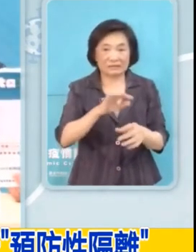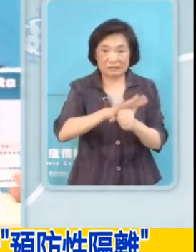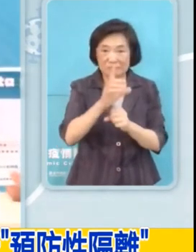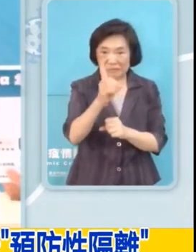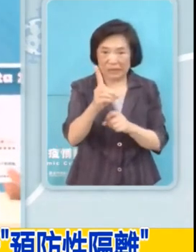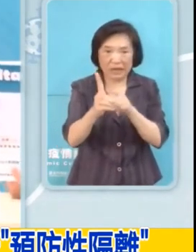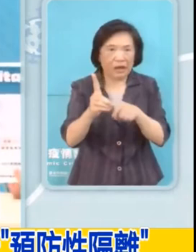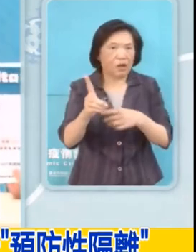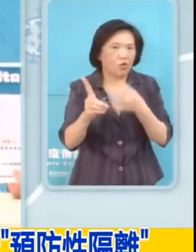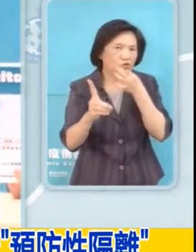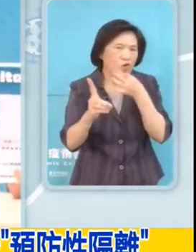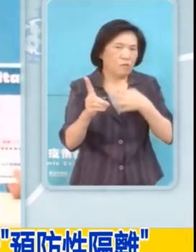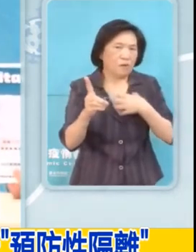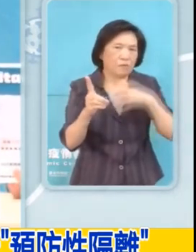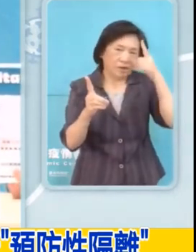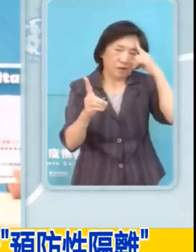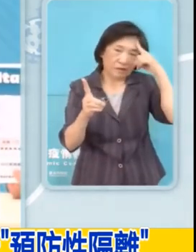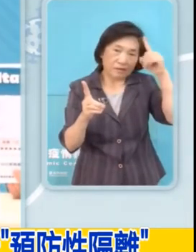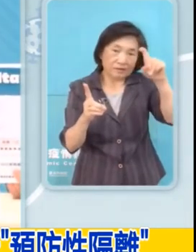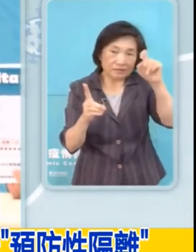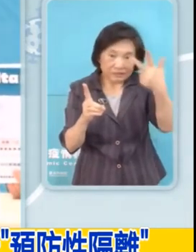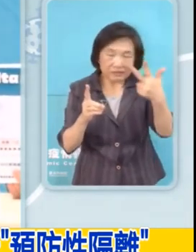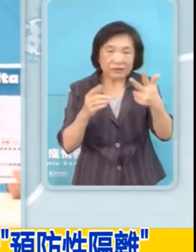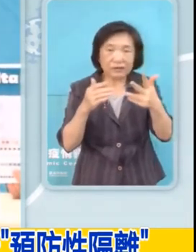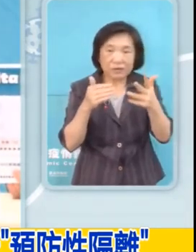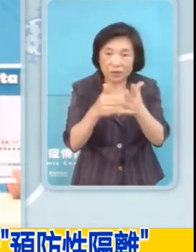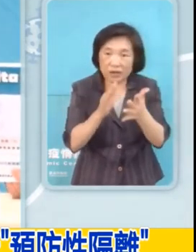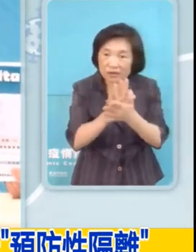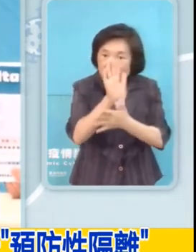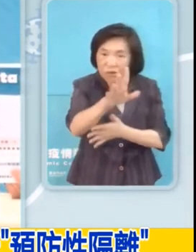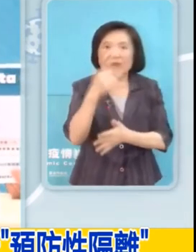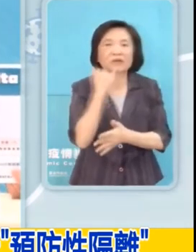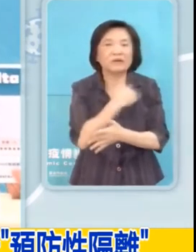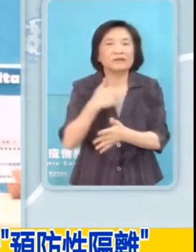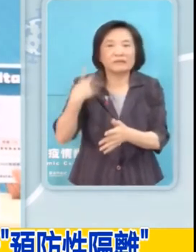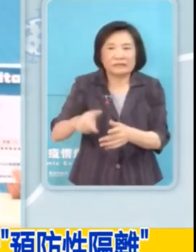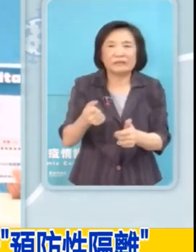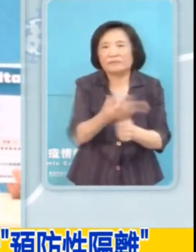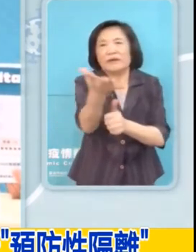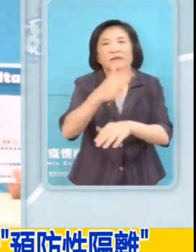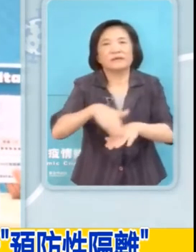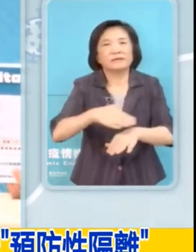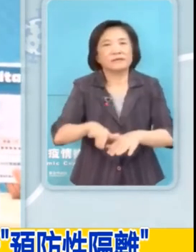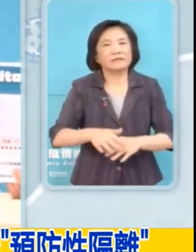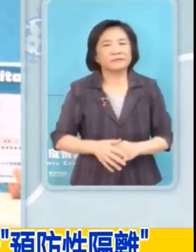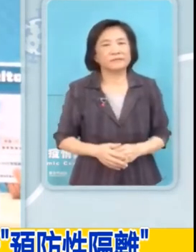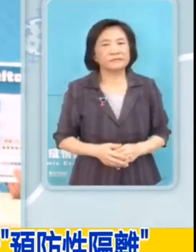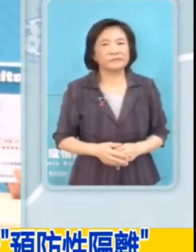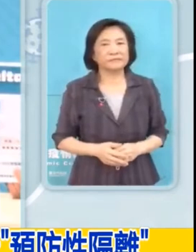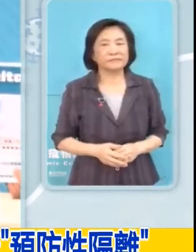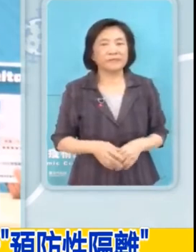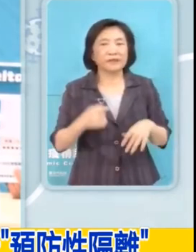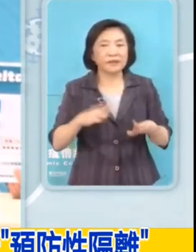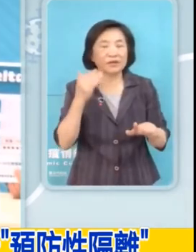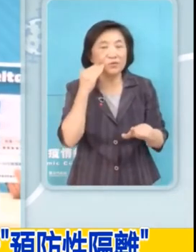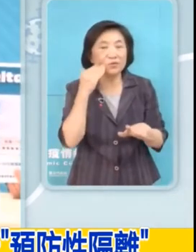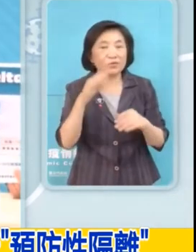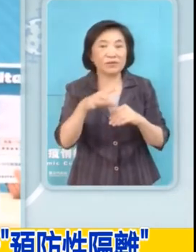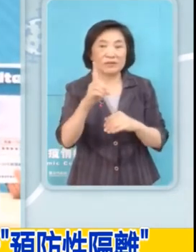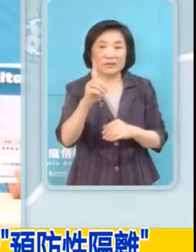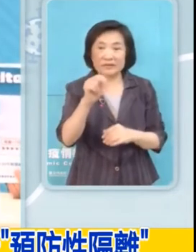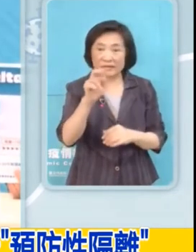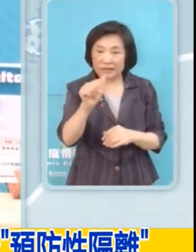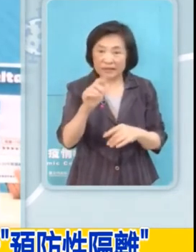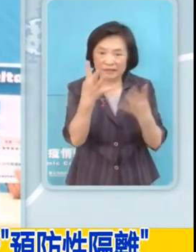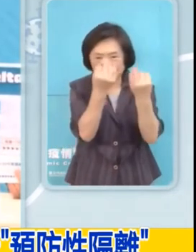染人，所以我们这个制度大概要趋严了。所以原则上是这样，如果可以基因定序可以快一点，你知